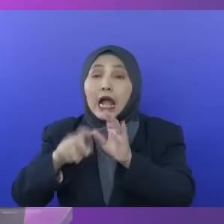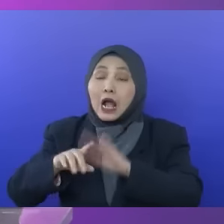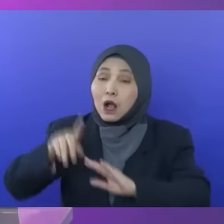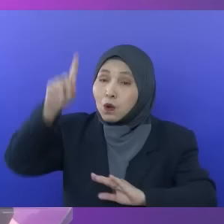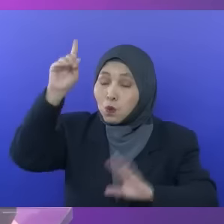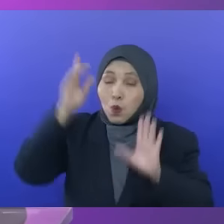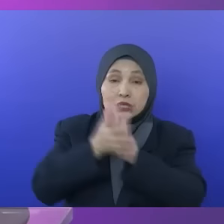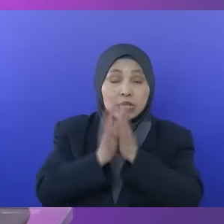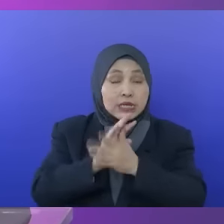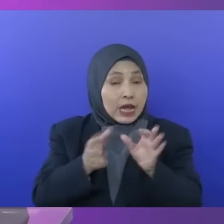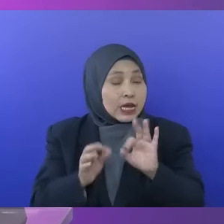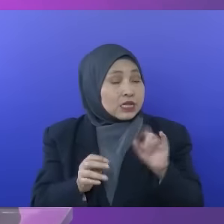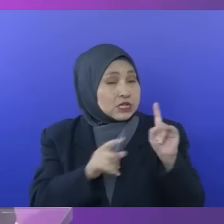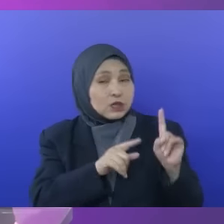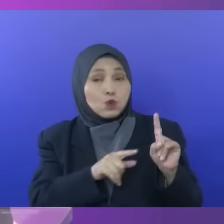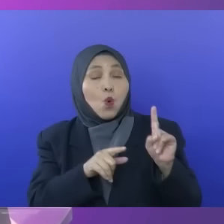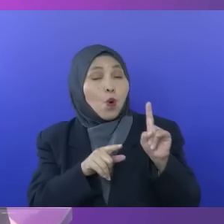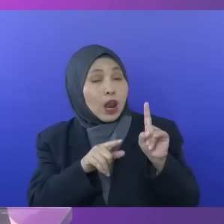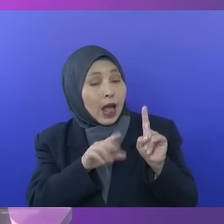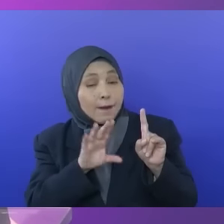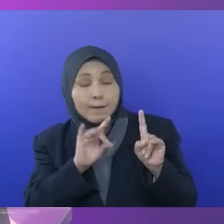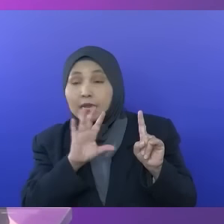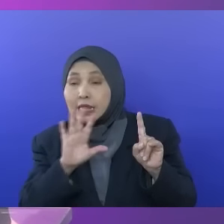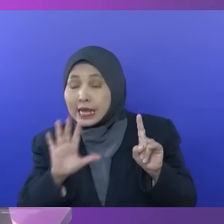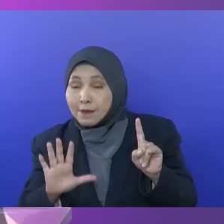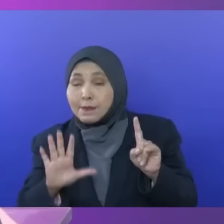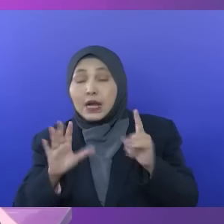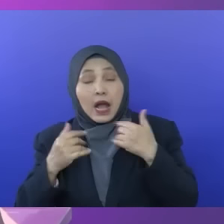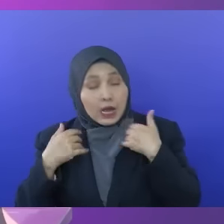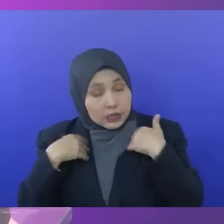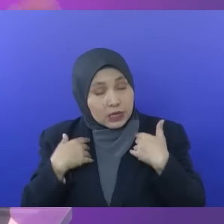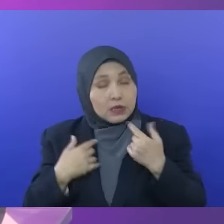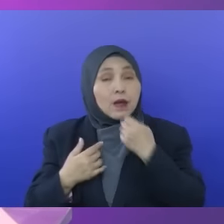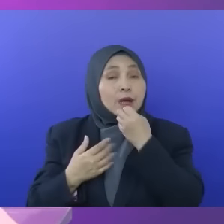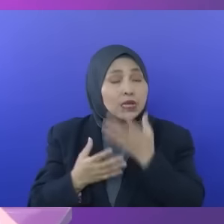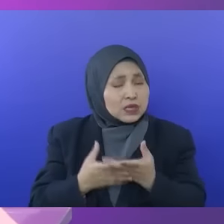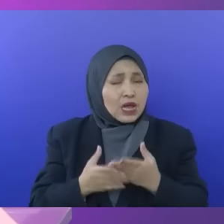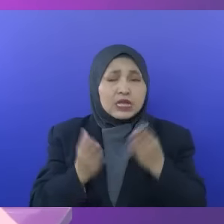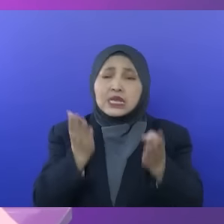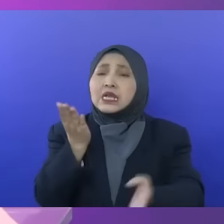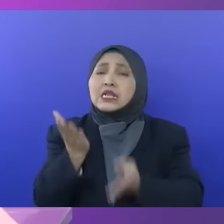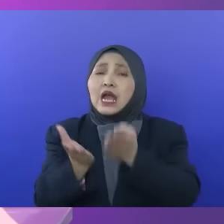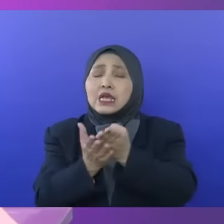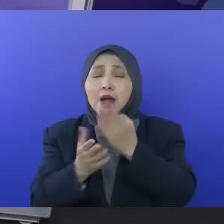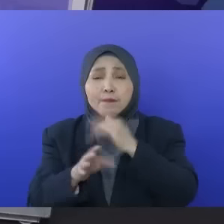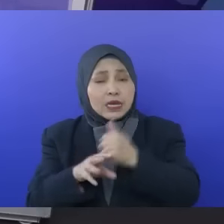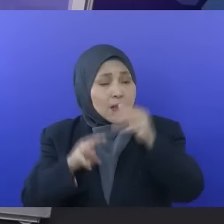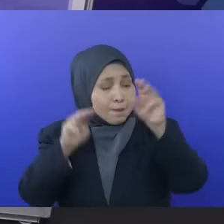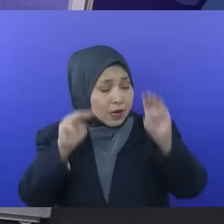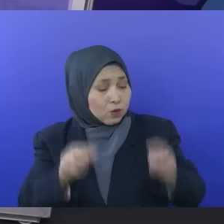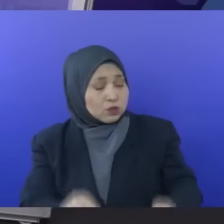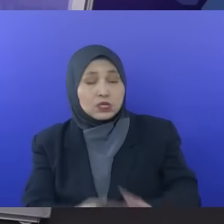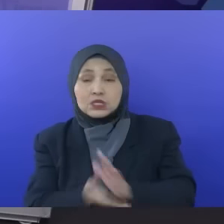al-baqarah ayat 185 ada dinyatakan Alquran ini hudalilnas Hidayah kepada manusia